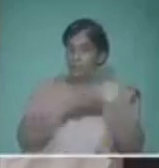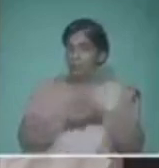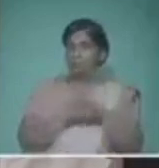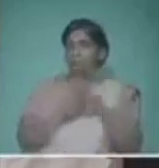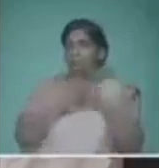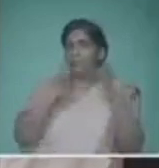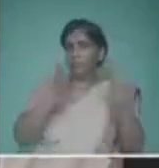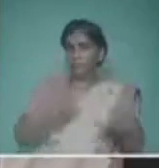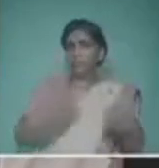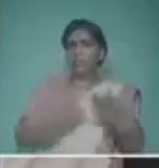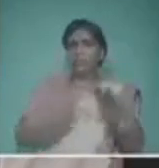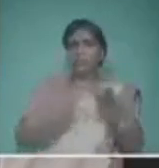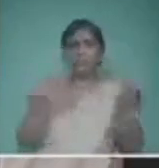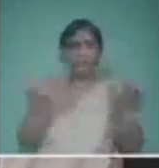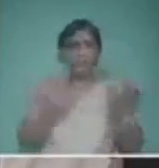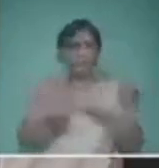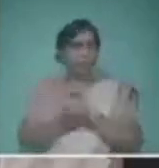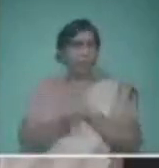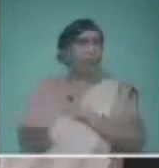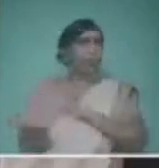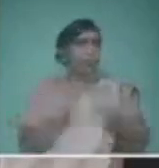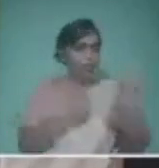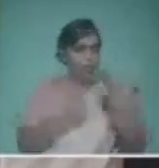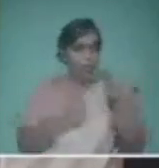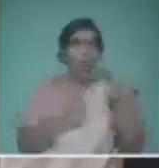ඇති අබලි ද්‍රව්‍ය බැහැර කිරීම